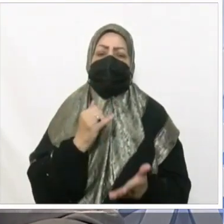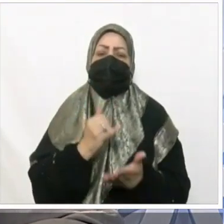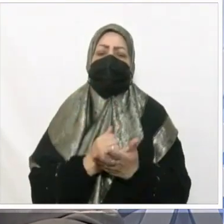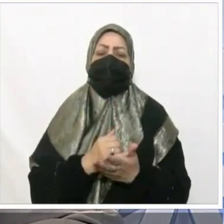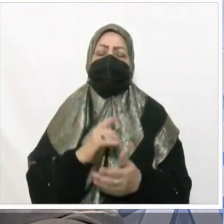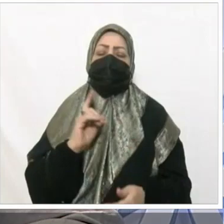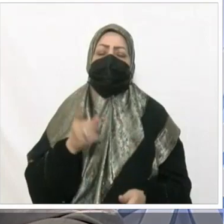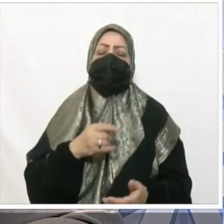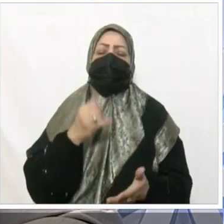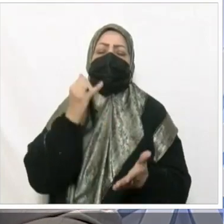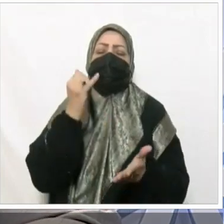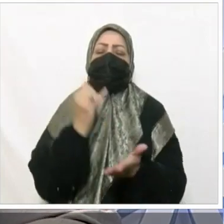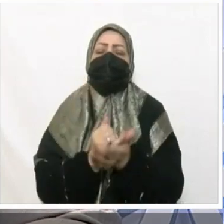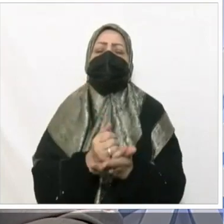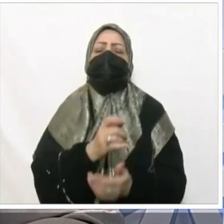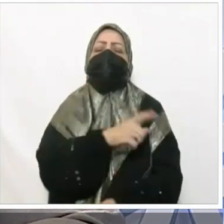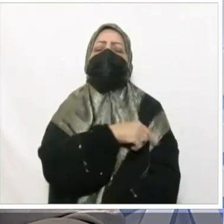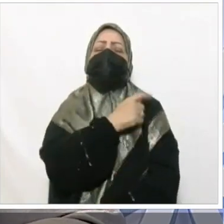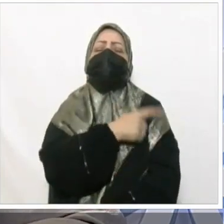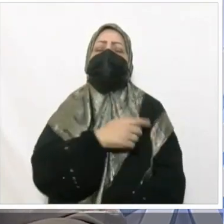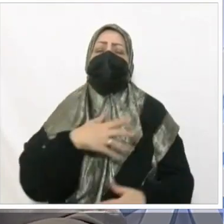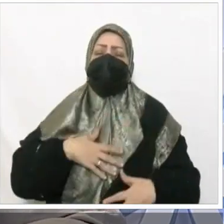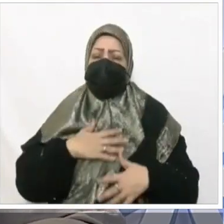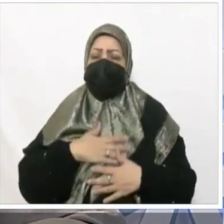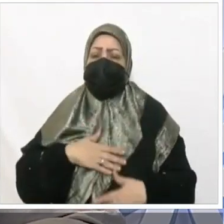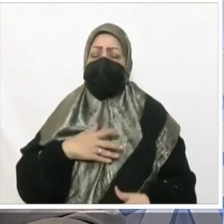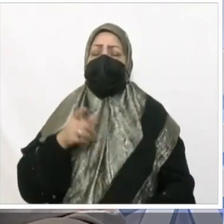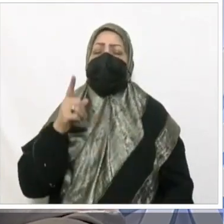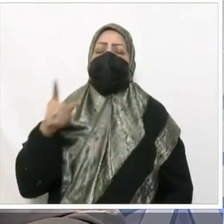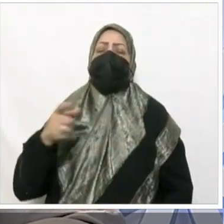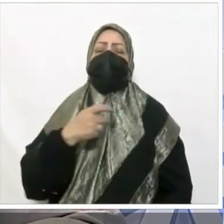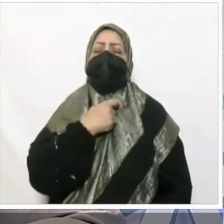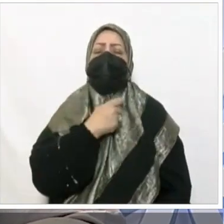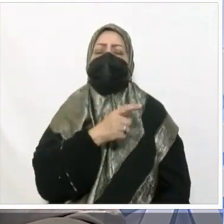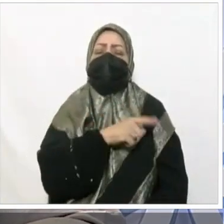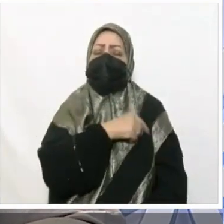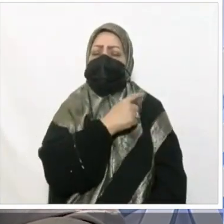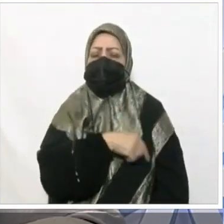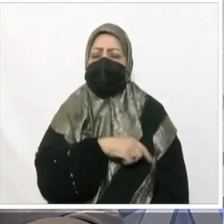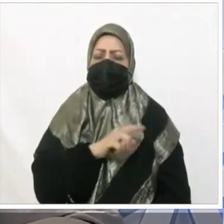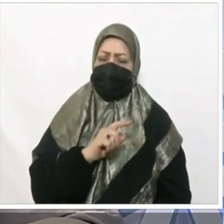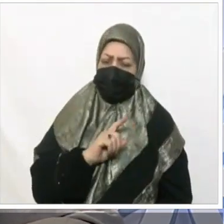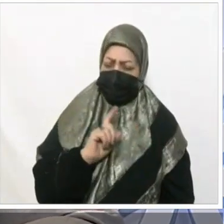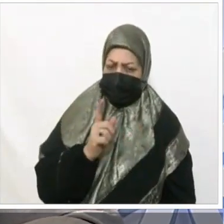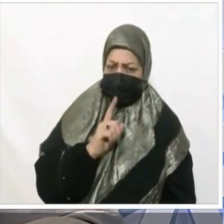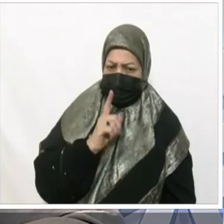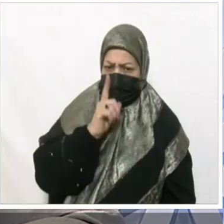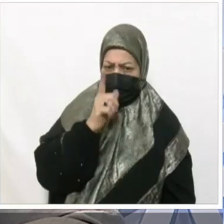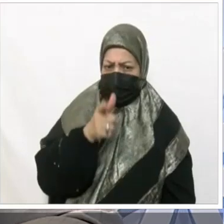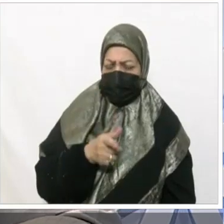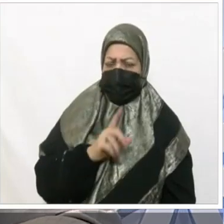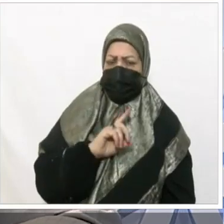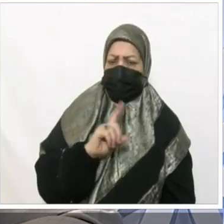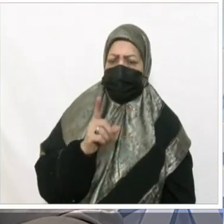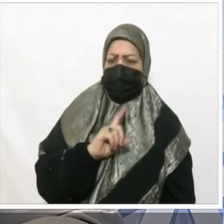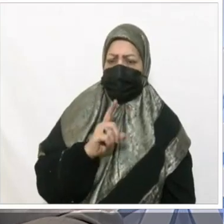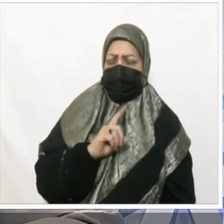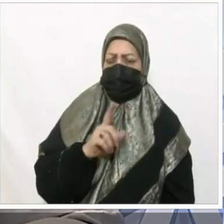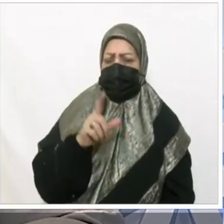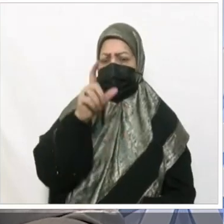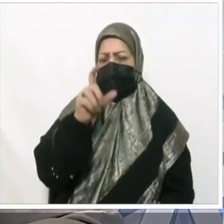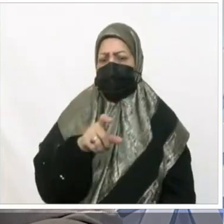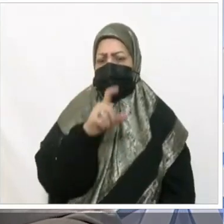للجمعة. وللأسف يعني هذا القول لم يقل به الأئمة الأربعة، ولكن للأسف هذا اللي وصلنا له